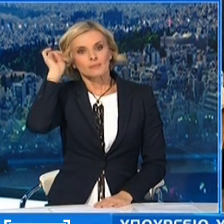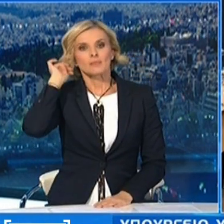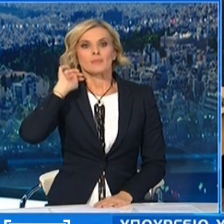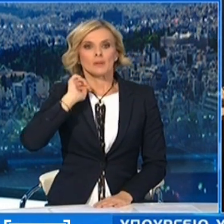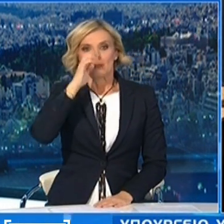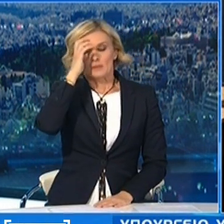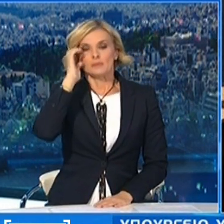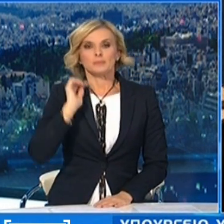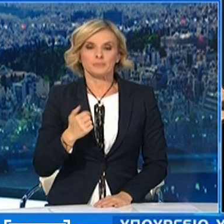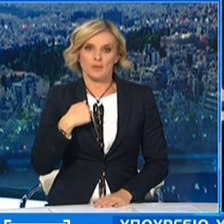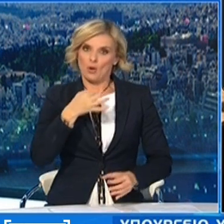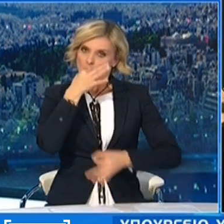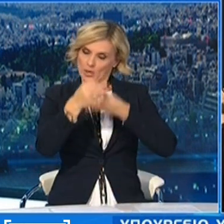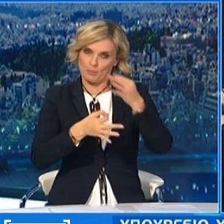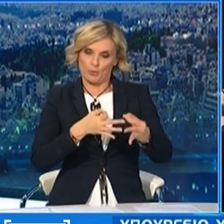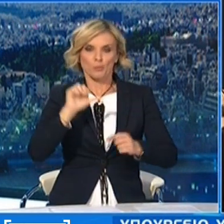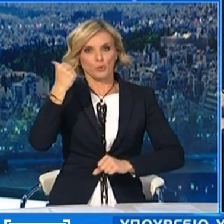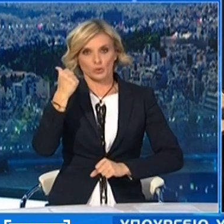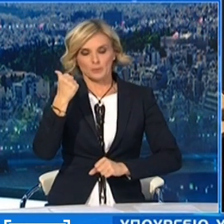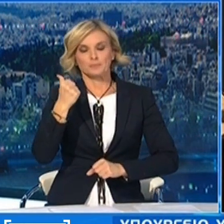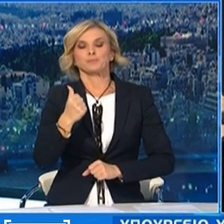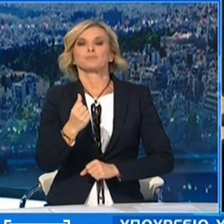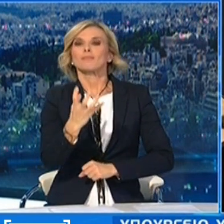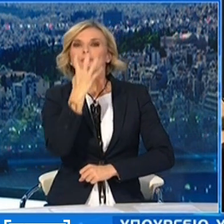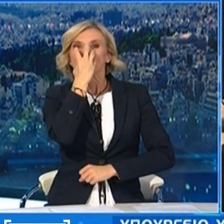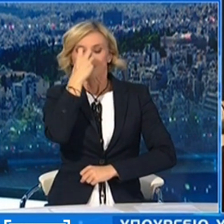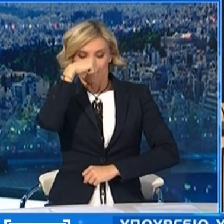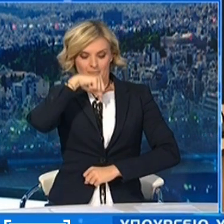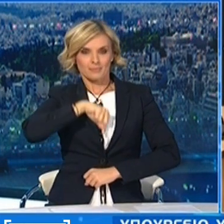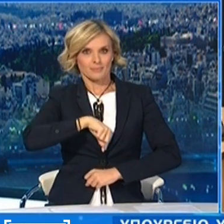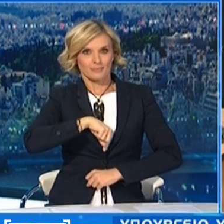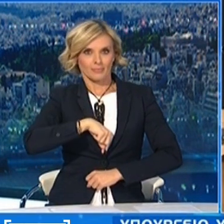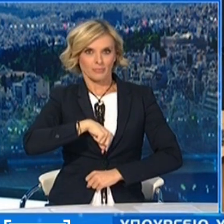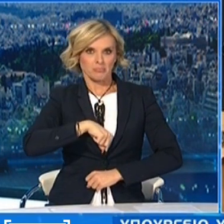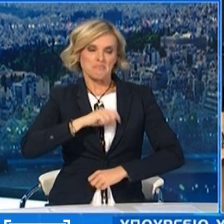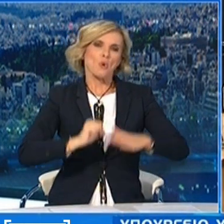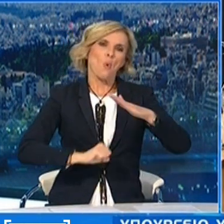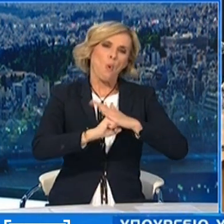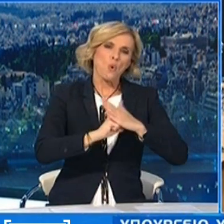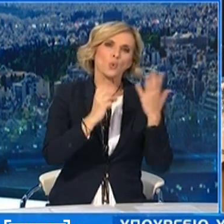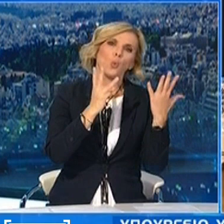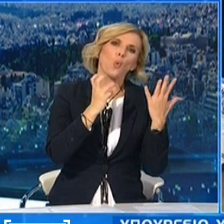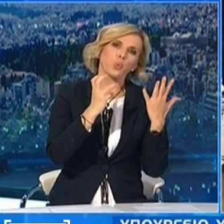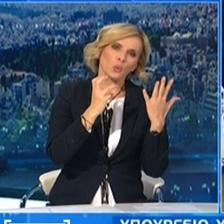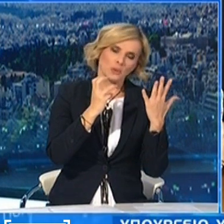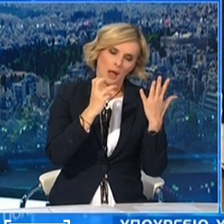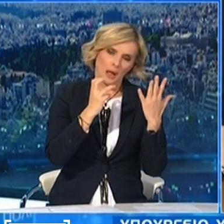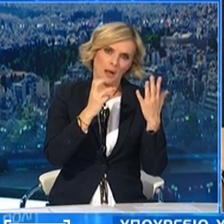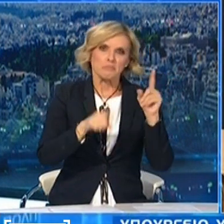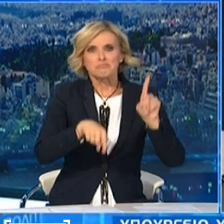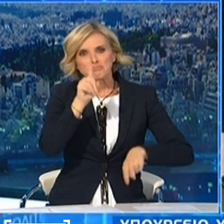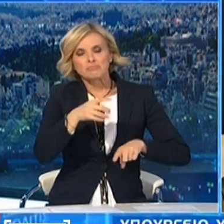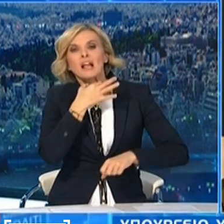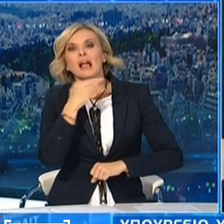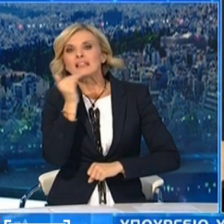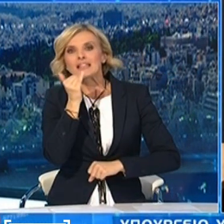Από πρώτα για τα κρούσματα και τις διασωληνώσεις, όπως είπαμε, το core group, η ηλικιακή ομάδα που φαίνεται ότι